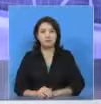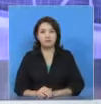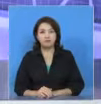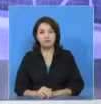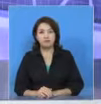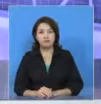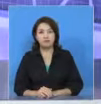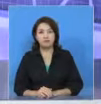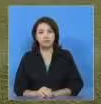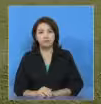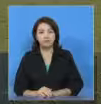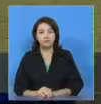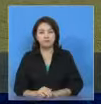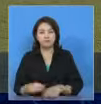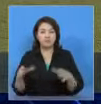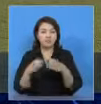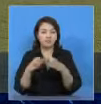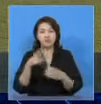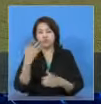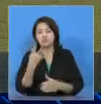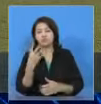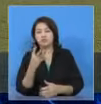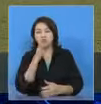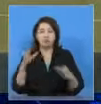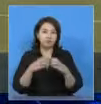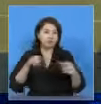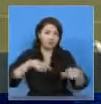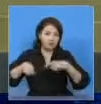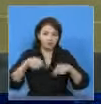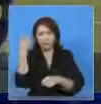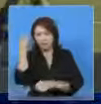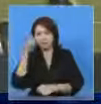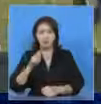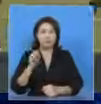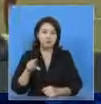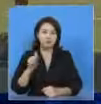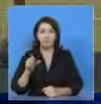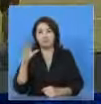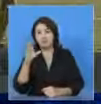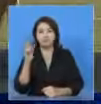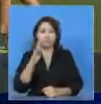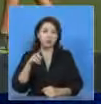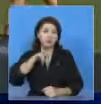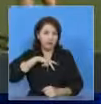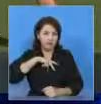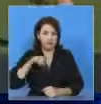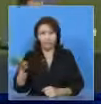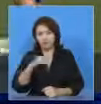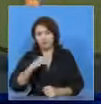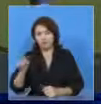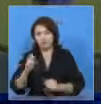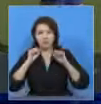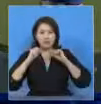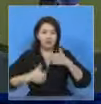корреспондент сформированы четыре года назад команда по футболу завоевала золотые серебряные и бронзовые медали на многих областных спортивных